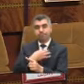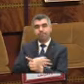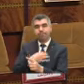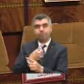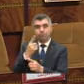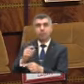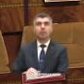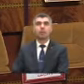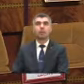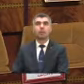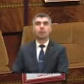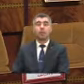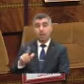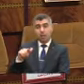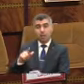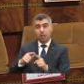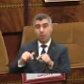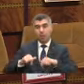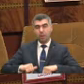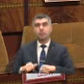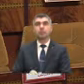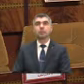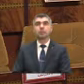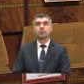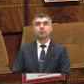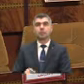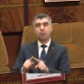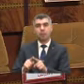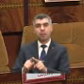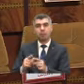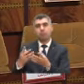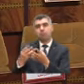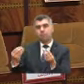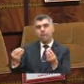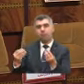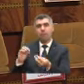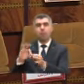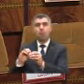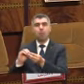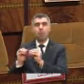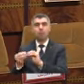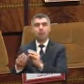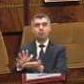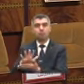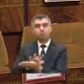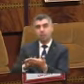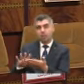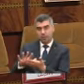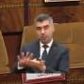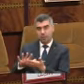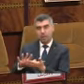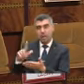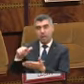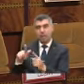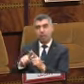ولكن السيده الوزيره، كاينين على المستوى اللوجيستيكي كاينين مجموعه من الاشكالات، من بينها انه بعض الناس ما